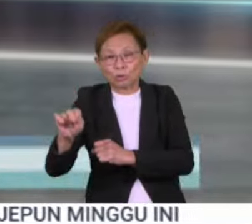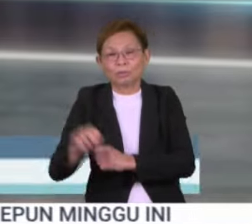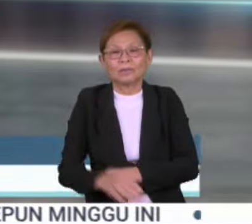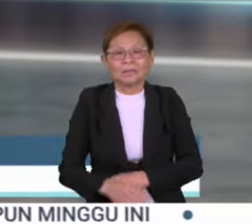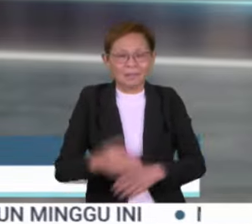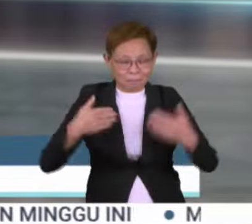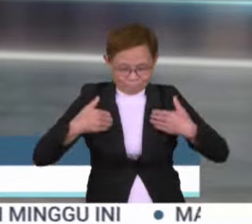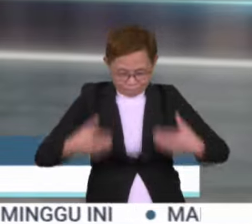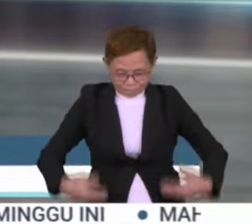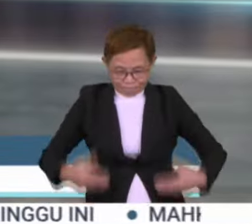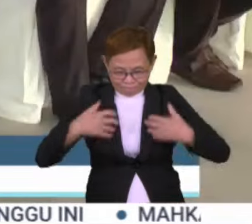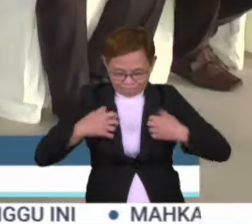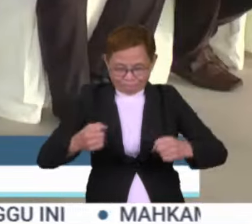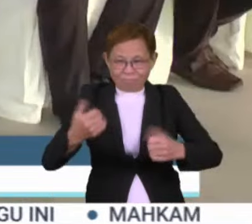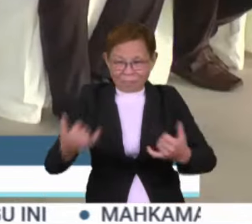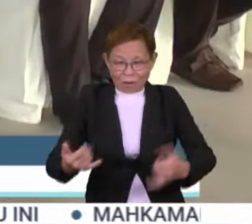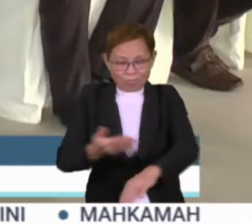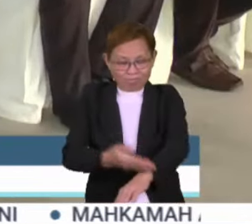baik.